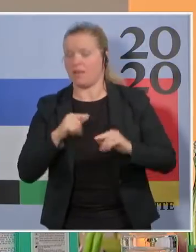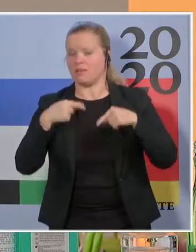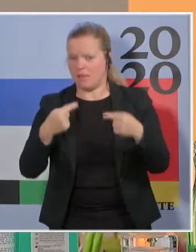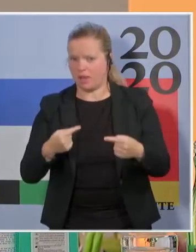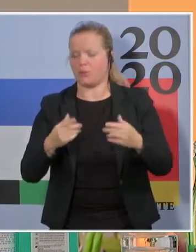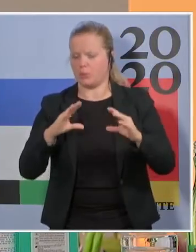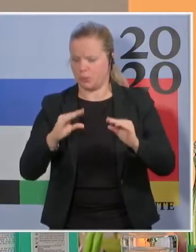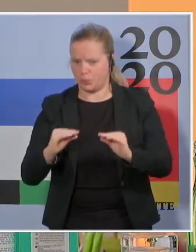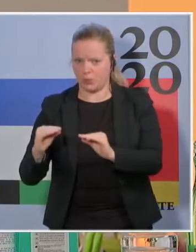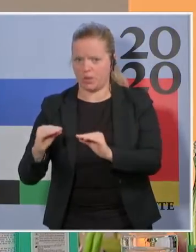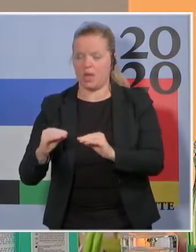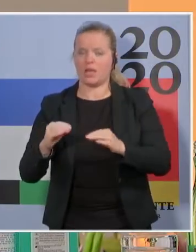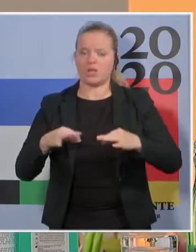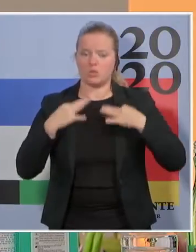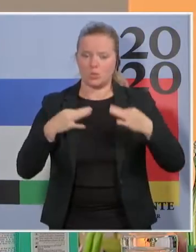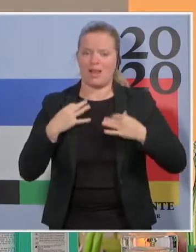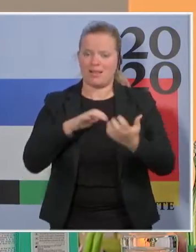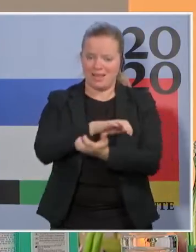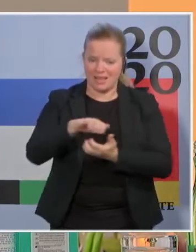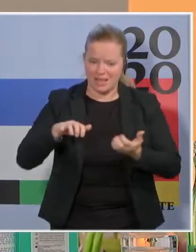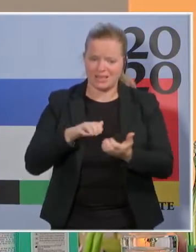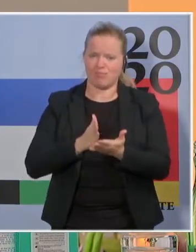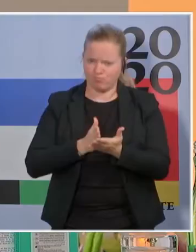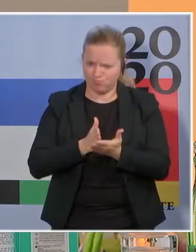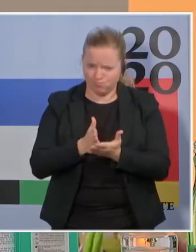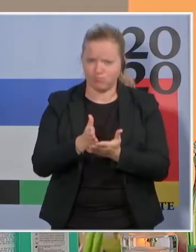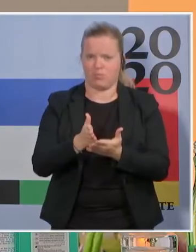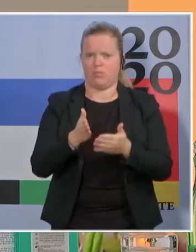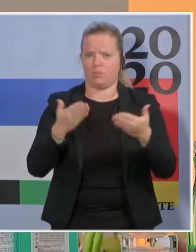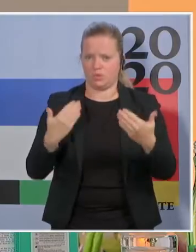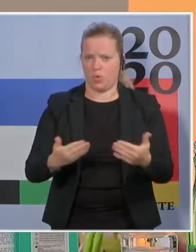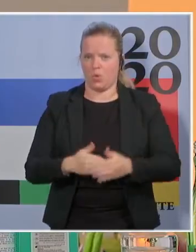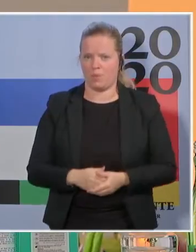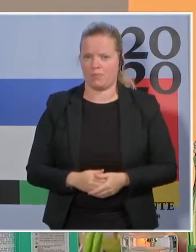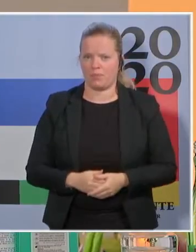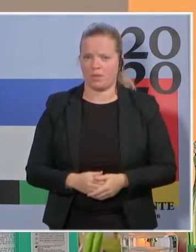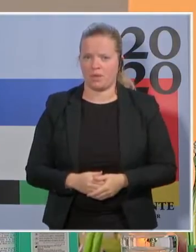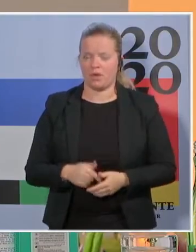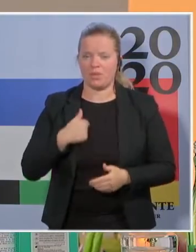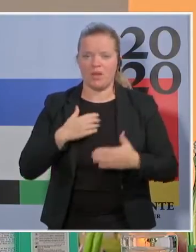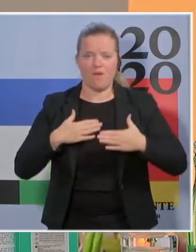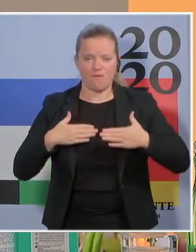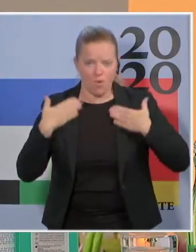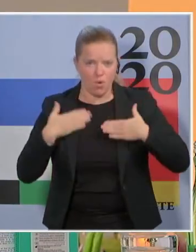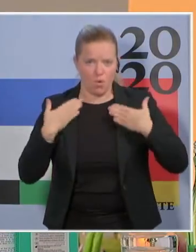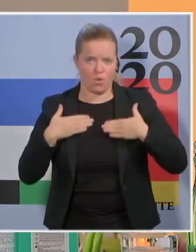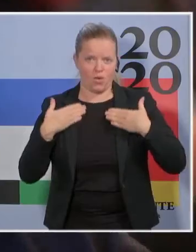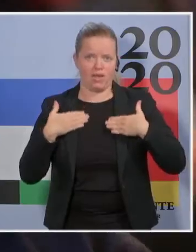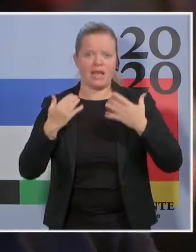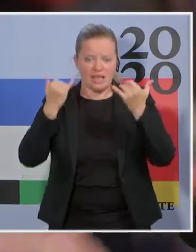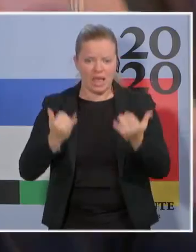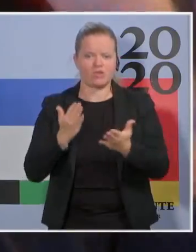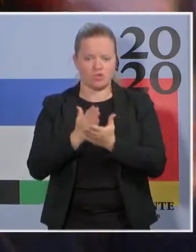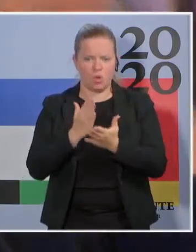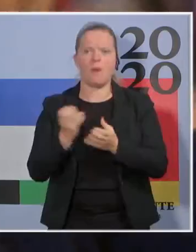dieser gesundheitlichen Krise geschuldet sind. Und ich bin froh, dass es mittlerweile darüber einen